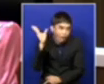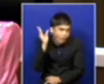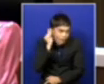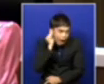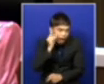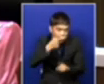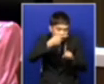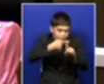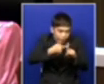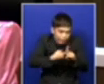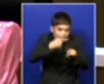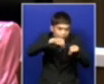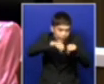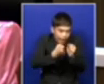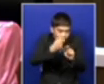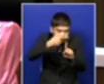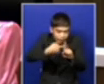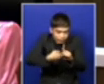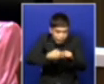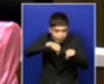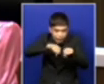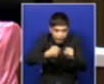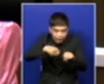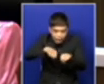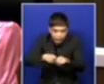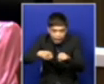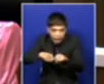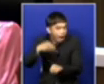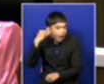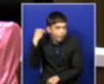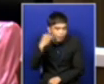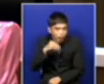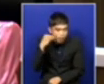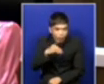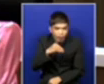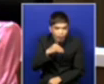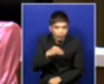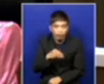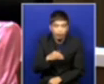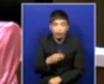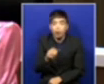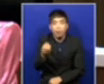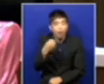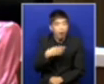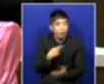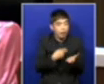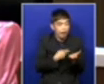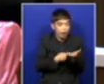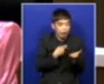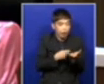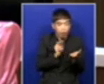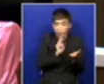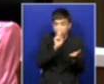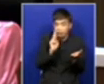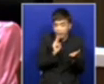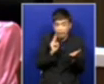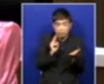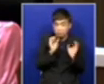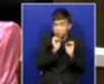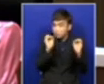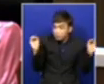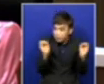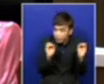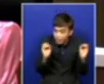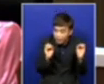กเดือนเงินเดือนหมื่นต้องถูกหักท่านถูกหักไปบางท่านบอกว่าฉันไม่เคยใช้ประกันสังคมเลยเพราะฉันพอมีสตังค์ฉันไปใช้